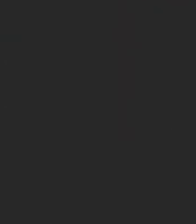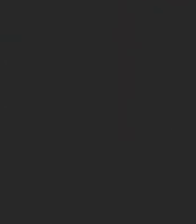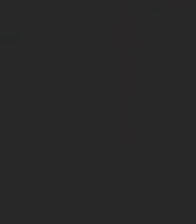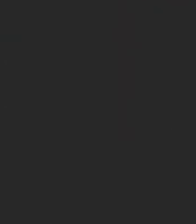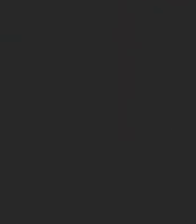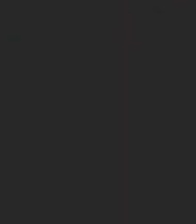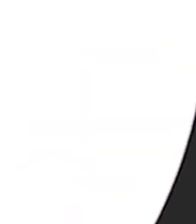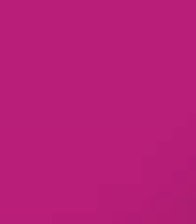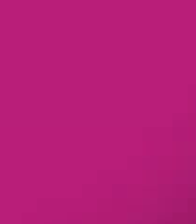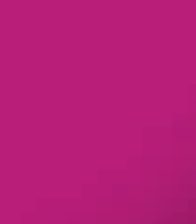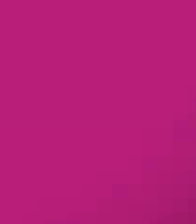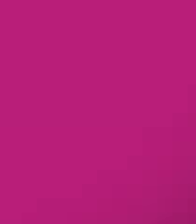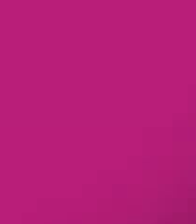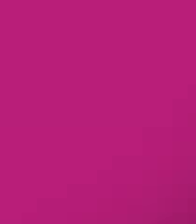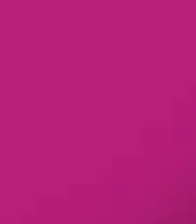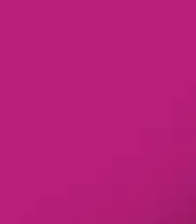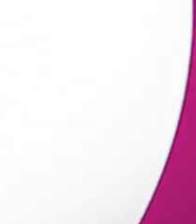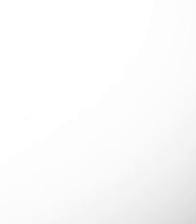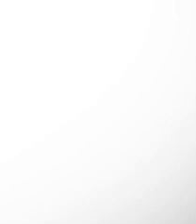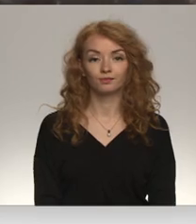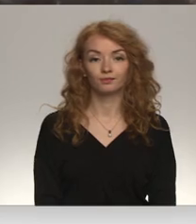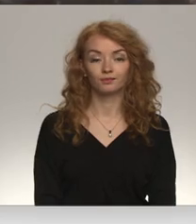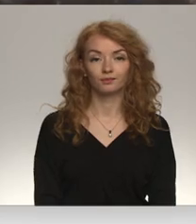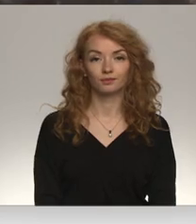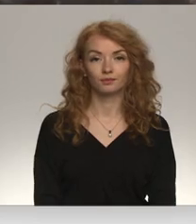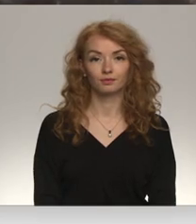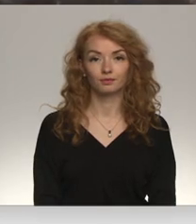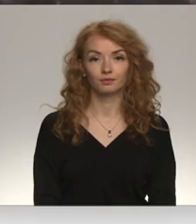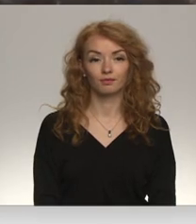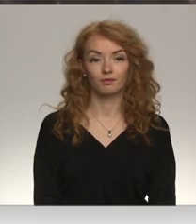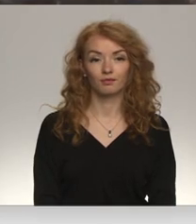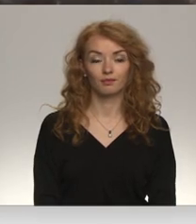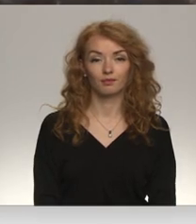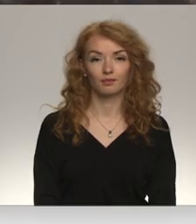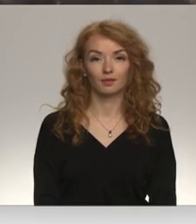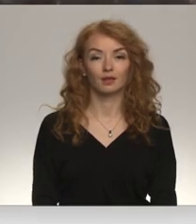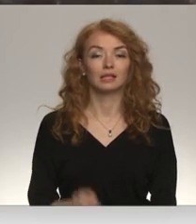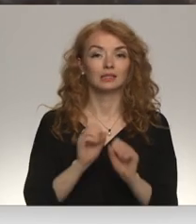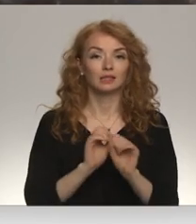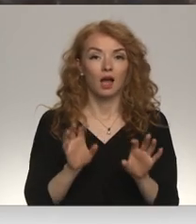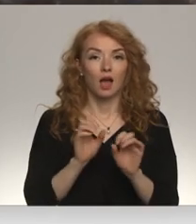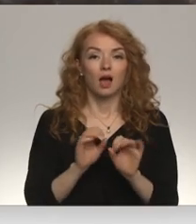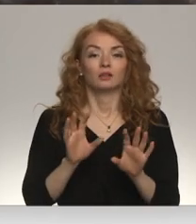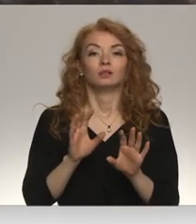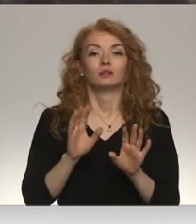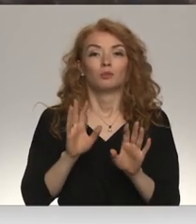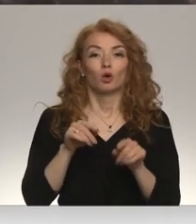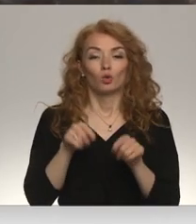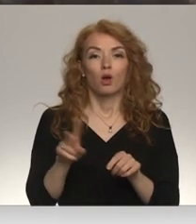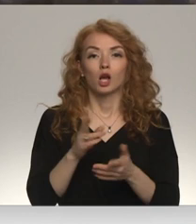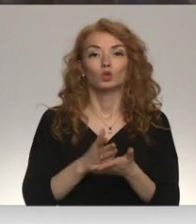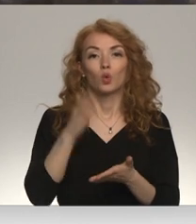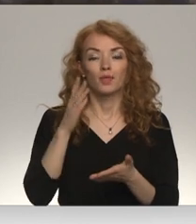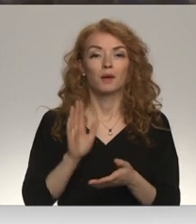Re, viss ēters ir te! Bet nu tā tad vēlreiz stāsts reportāžu par to, kas notika